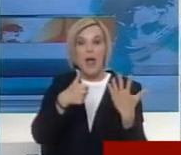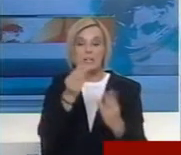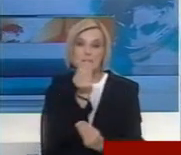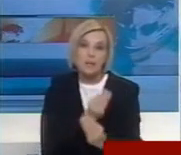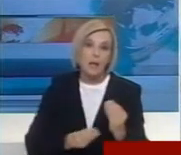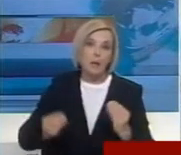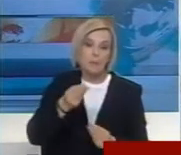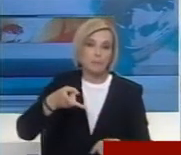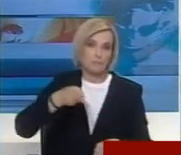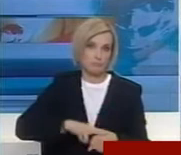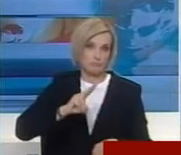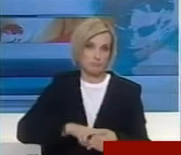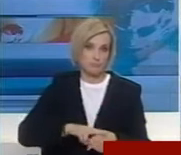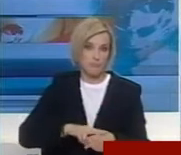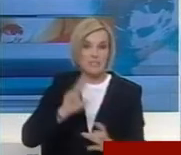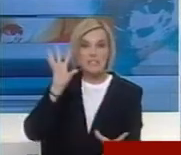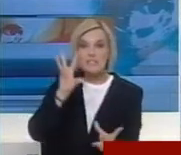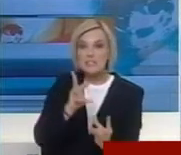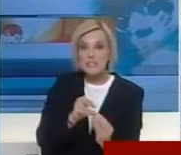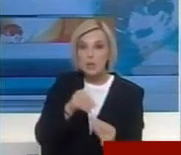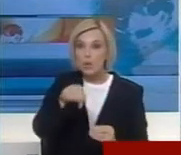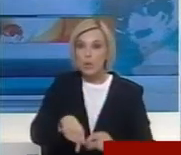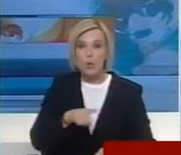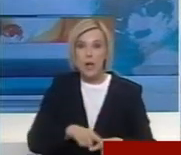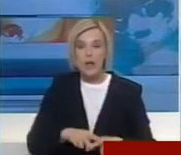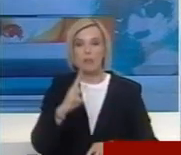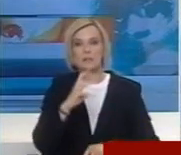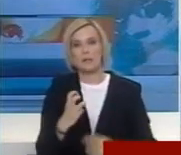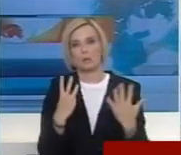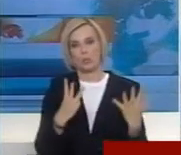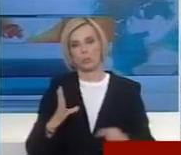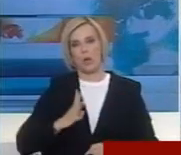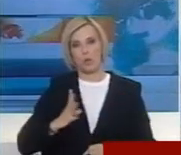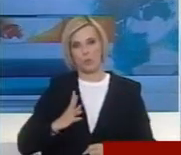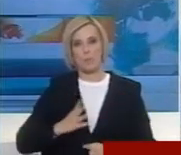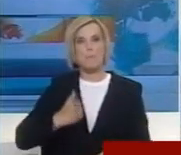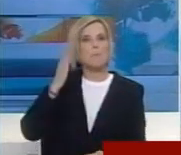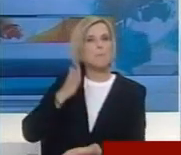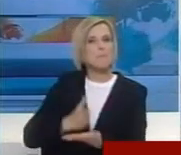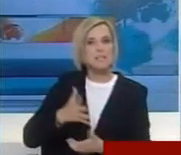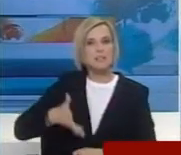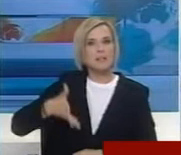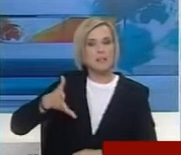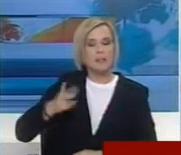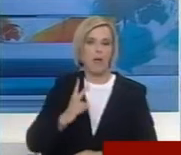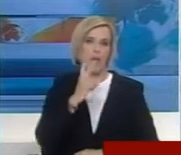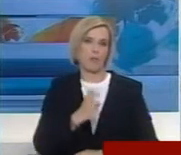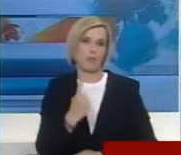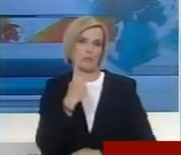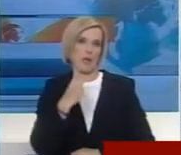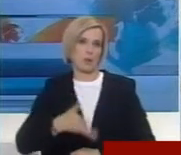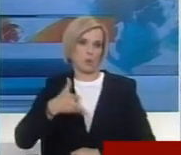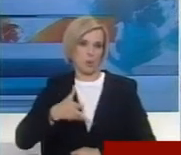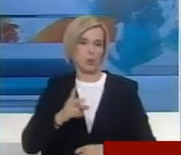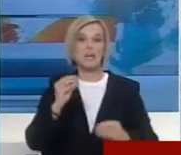Το σύνολο των θανόντων ανέρχεται σε 38 θανάτους συνολικά στη χώρα. Η μέση ηλικία είναι 71 έτη, 29